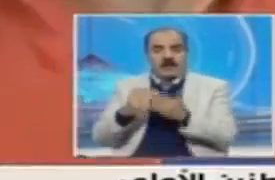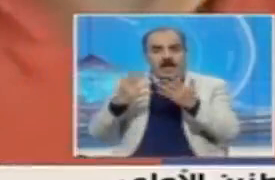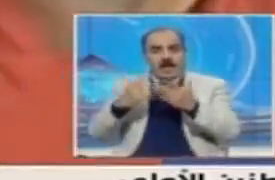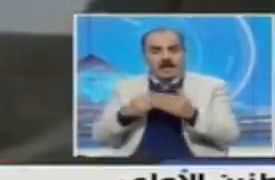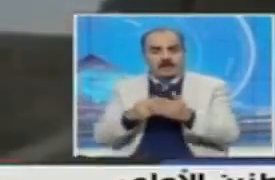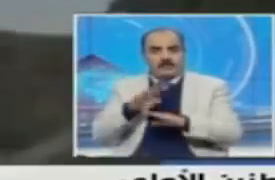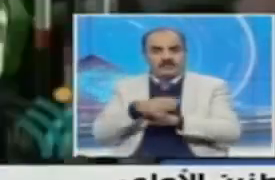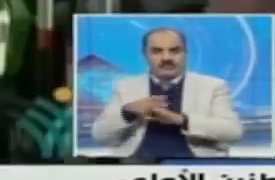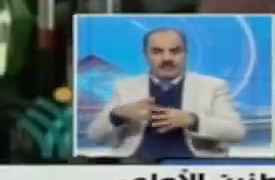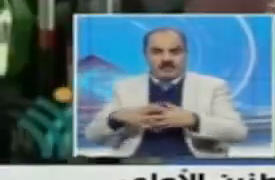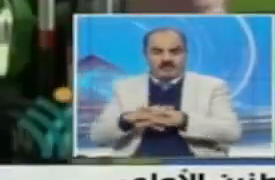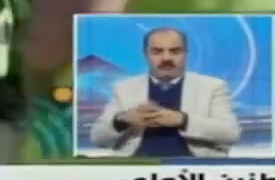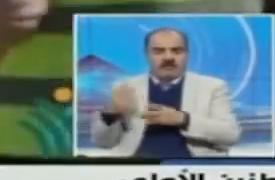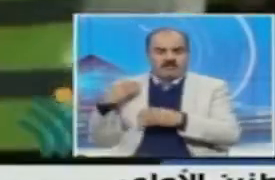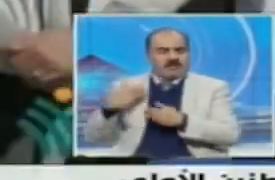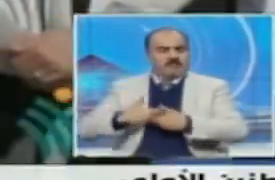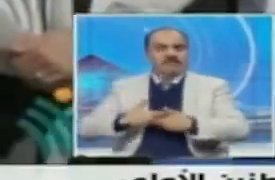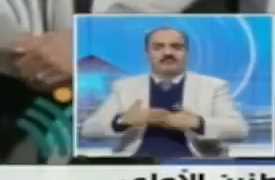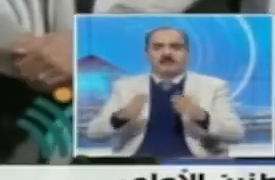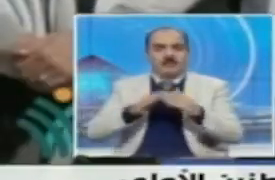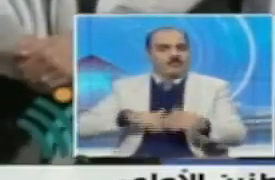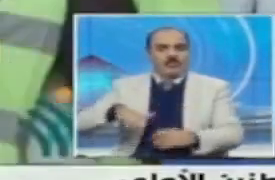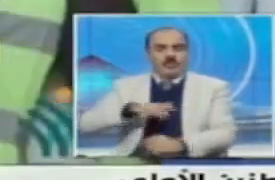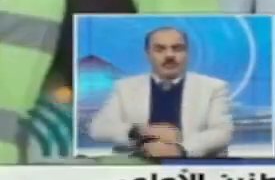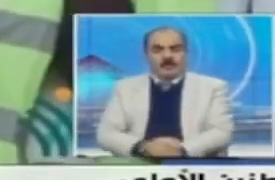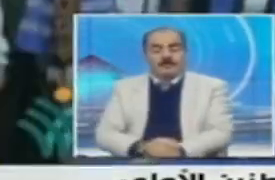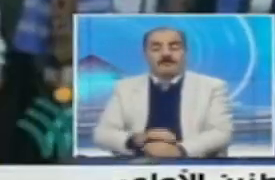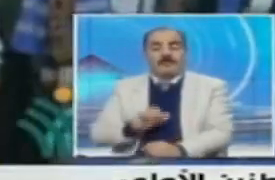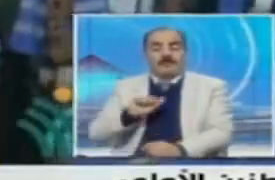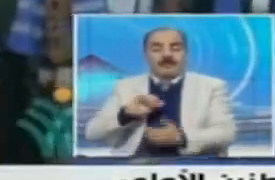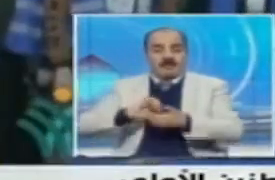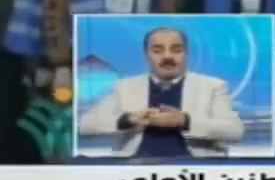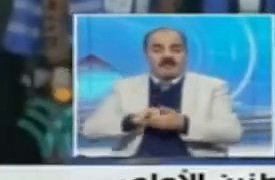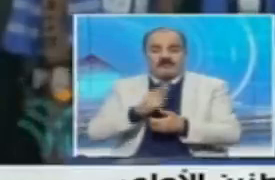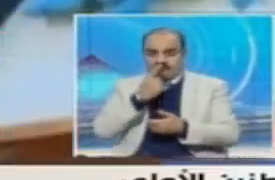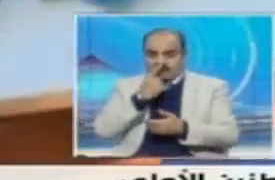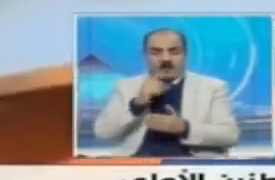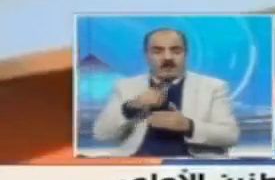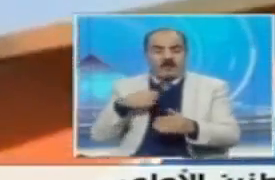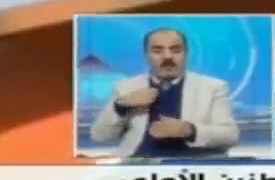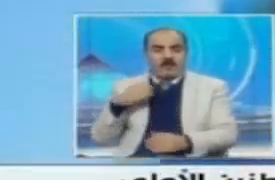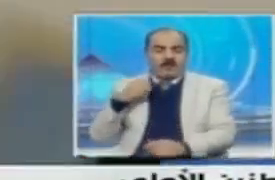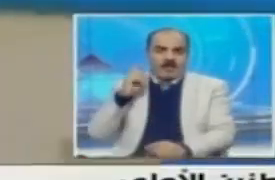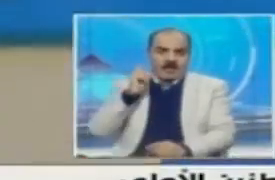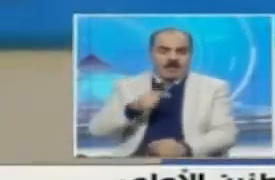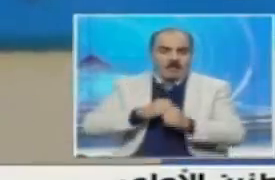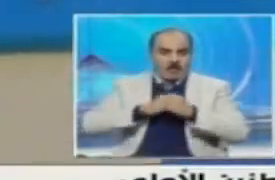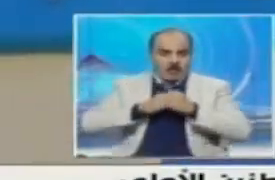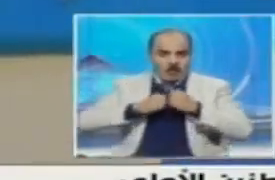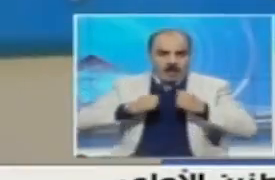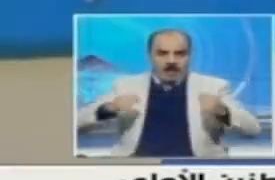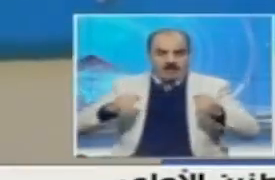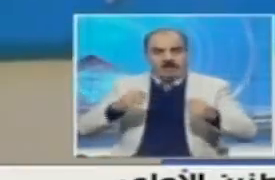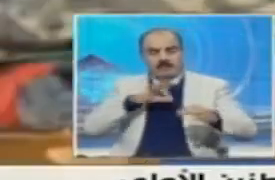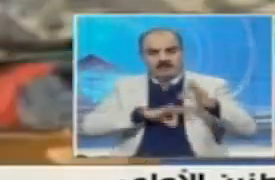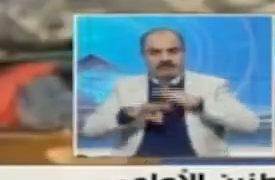لشبكة المتطوعين على مستوى الجمهورية. التحالف يأتي تنفيذا لتوجيهات رئاسية لتوسيع قاعدة المستفيدين